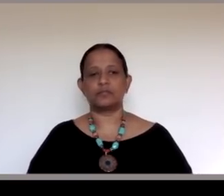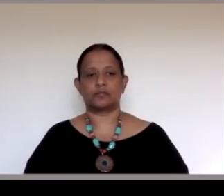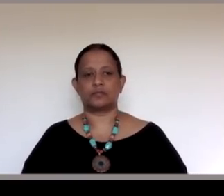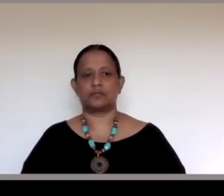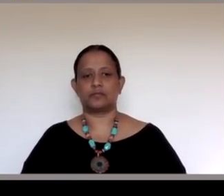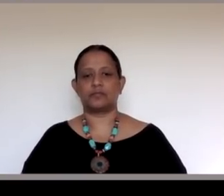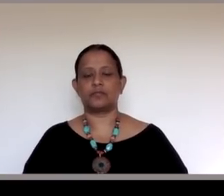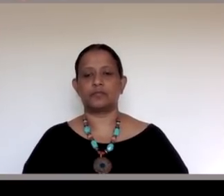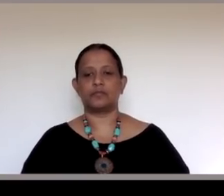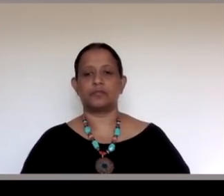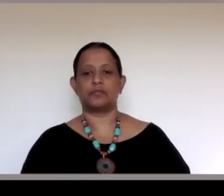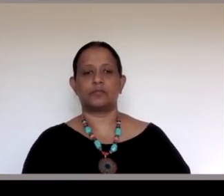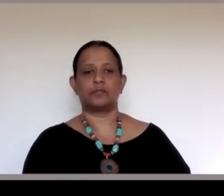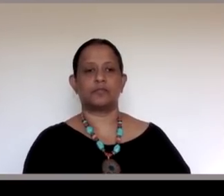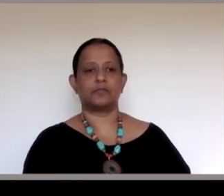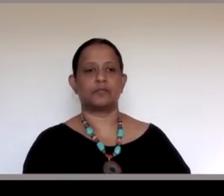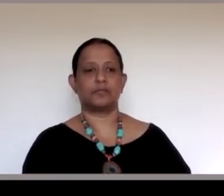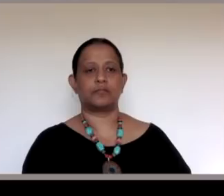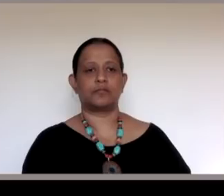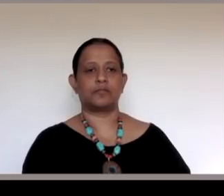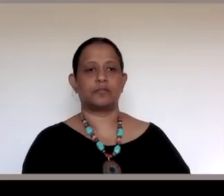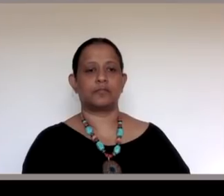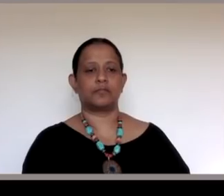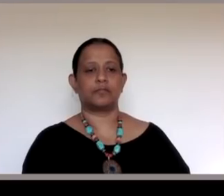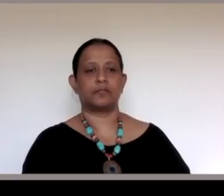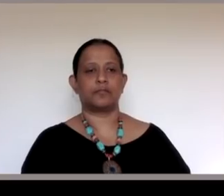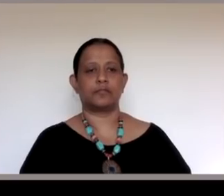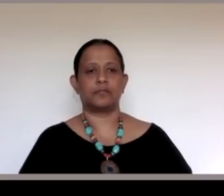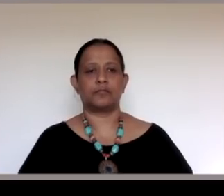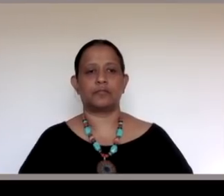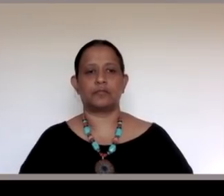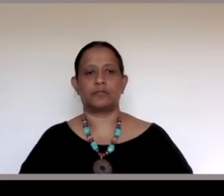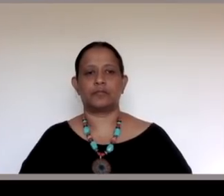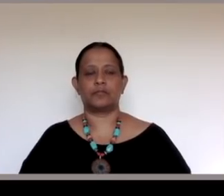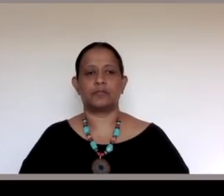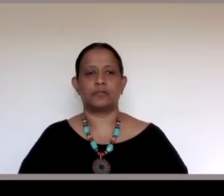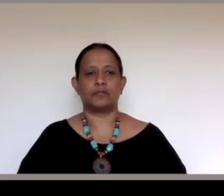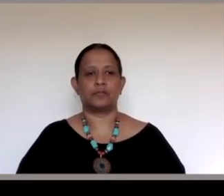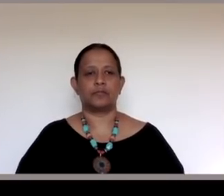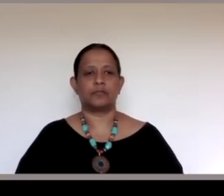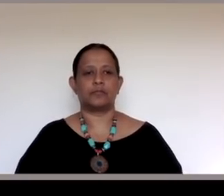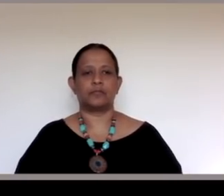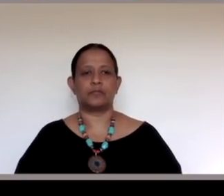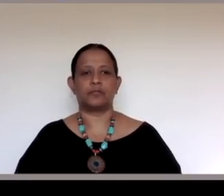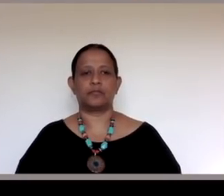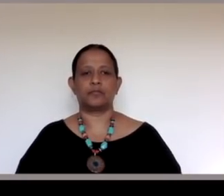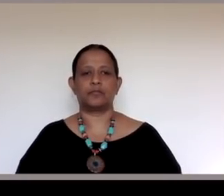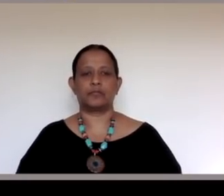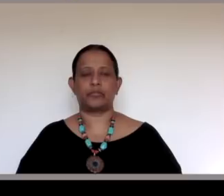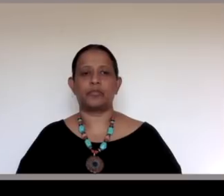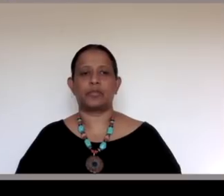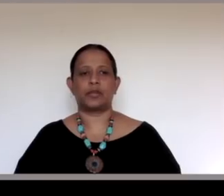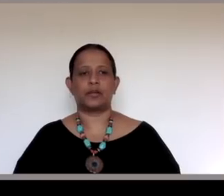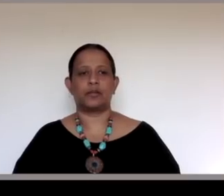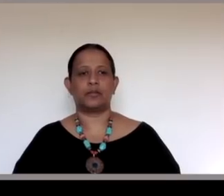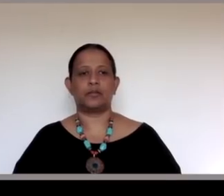மனப்பான்மையோடு வாழ்வதை குறித்து அல்ல சொல்வது. உன்வஹான்சே மே குணுகொடக் வெனுவென் கிஹில்லா குர்சபத்துனேனே. ஒரு